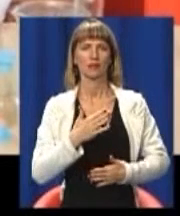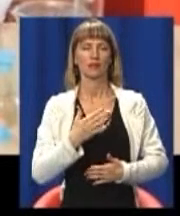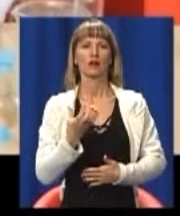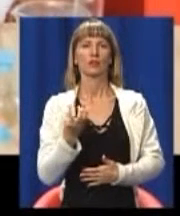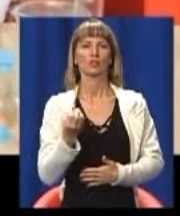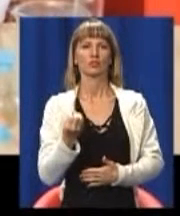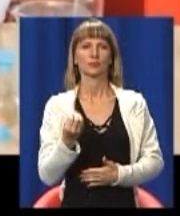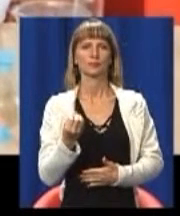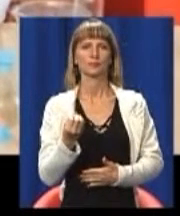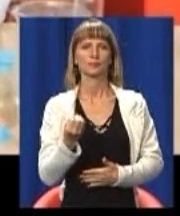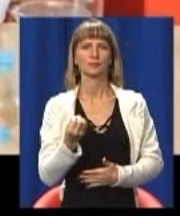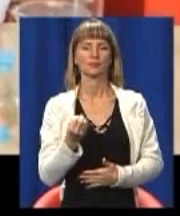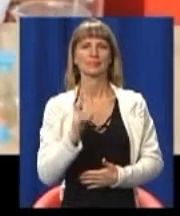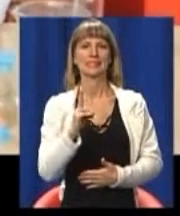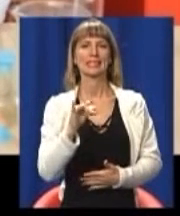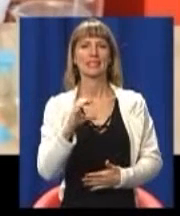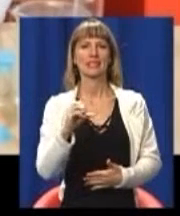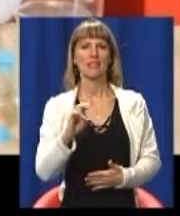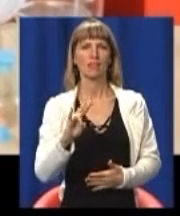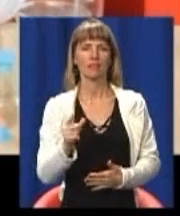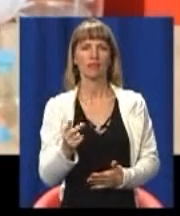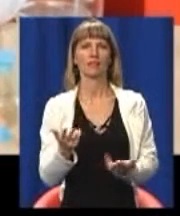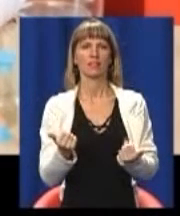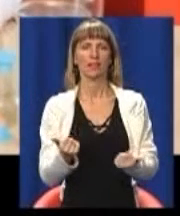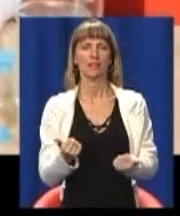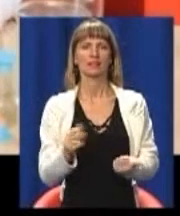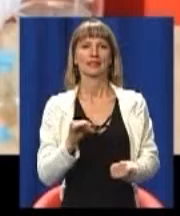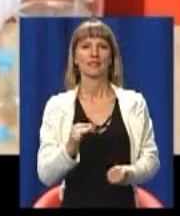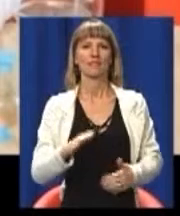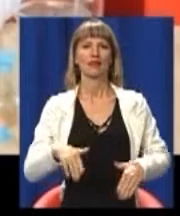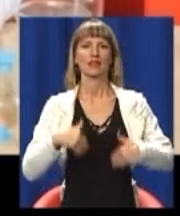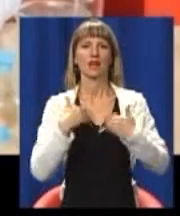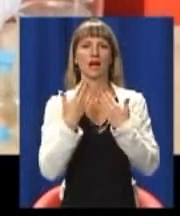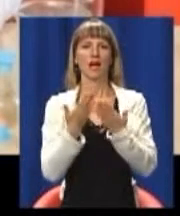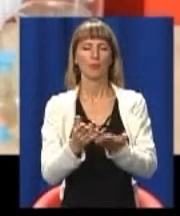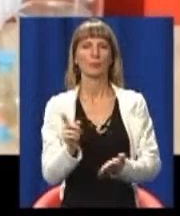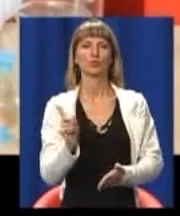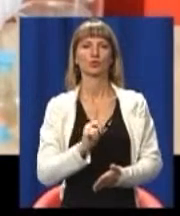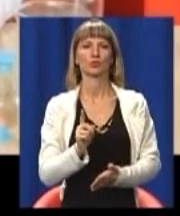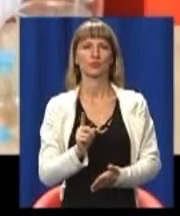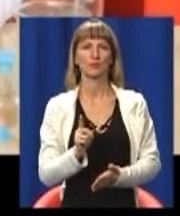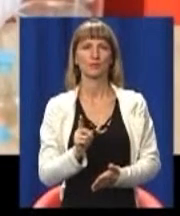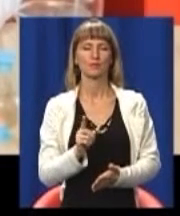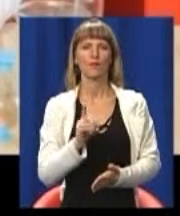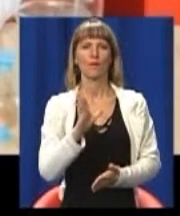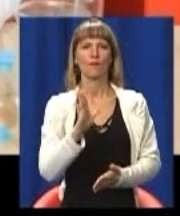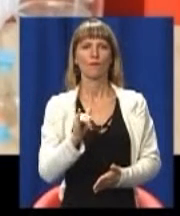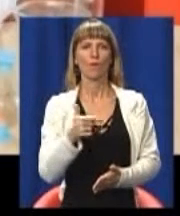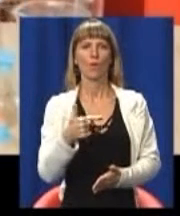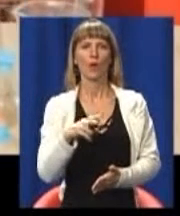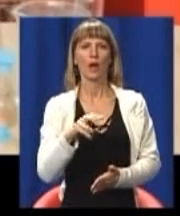вважаєте? Ну, кисень, так? Так. Кисень. А видихаємо ми з вами що?